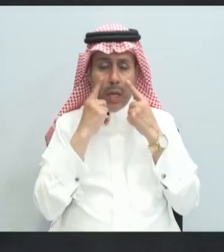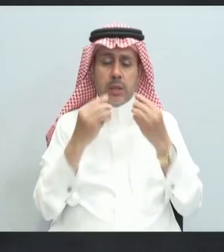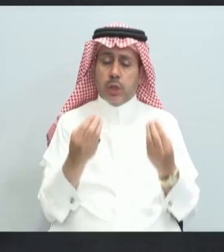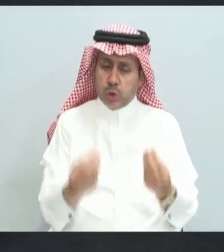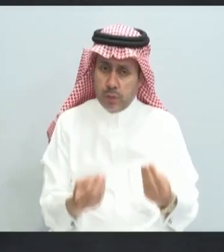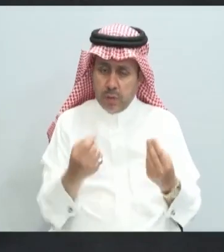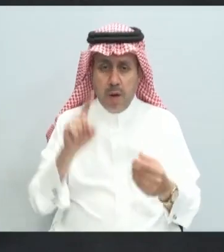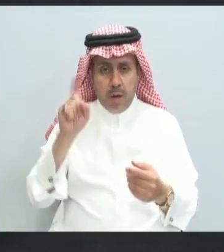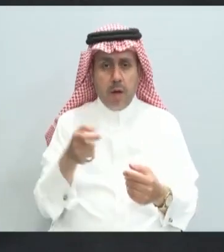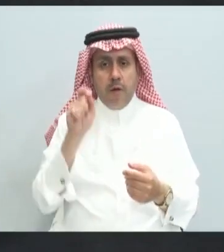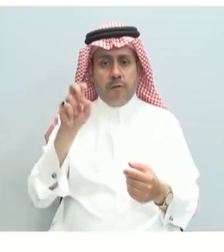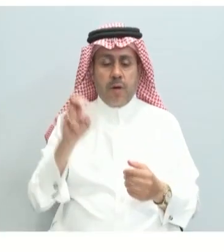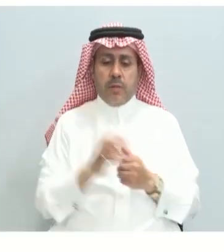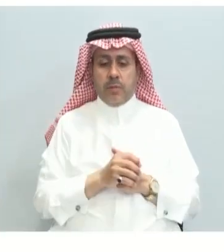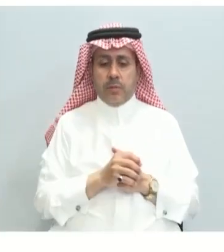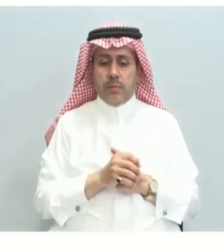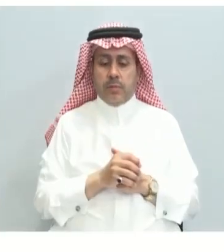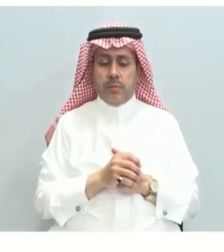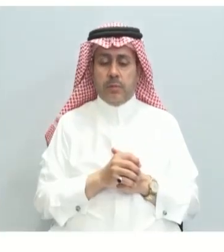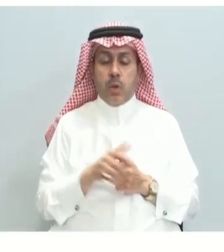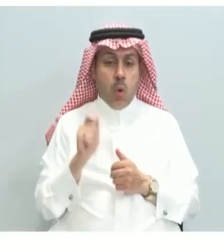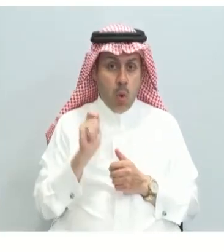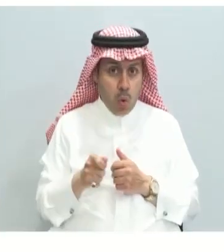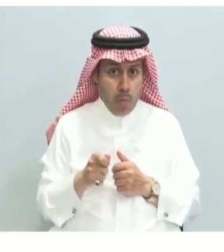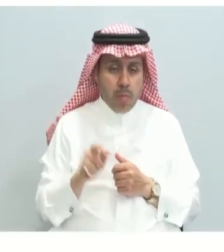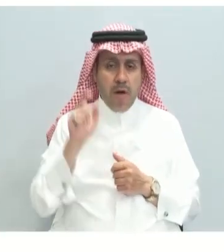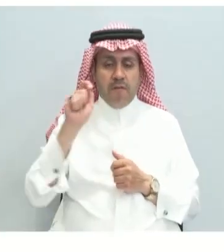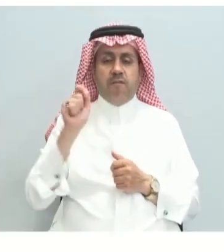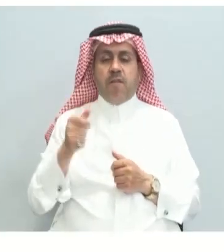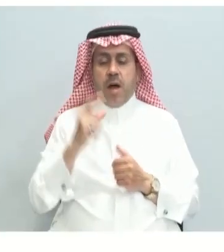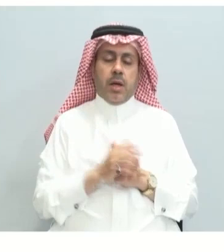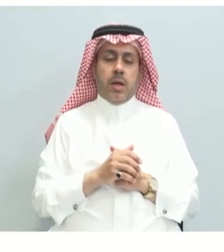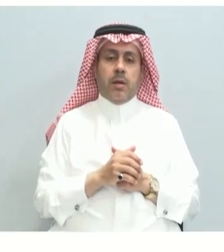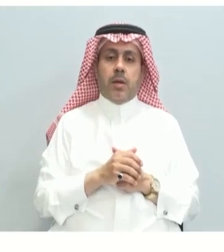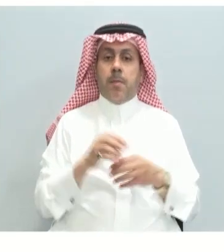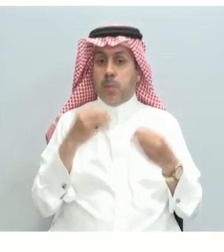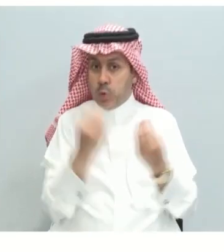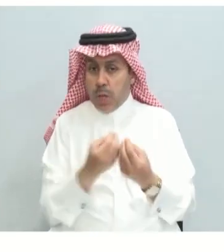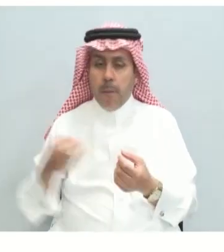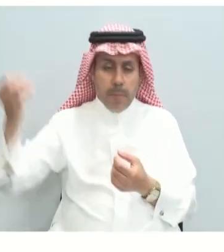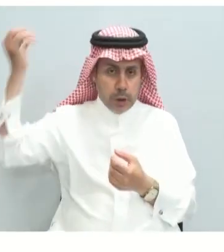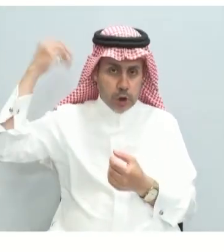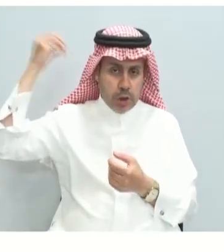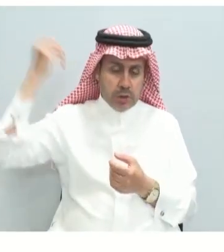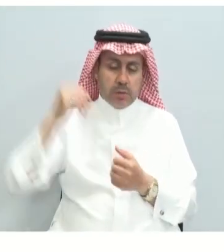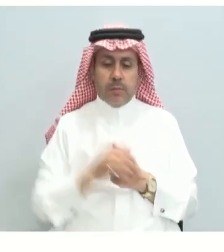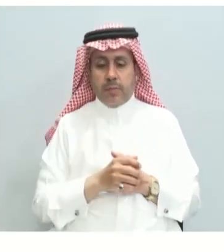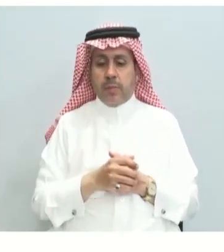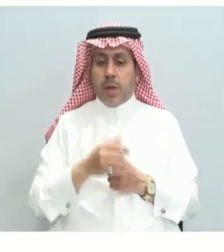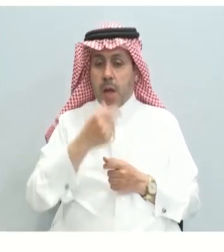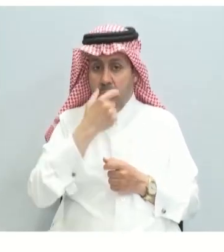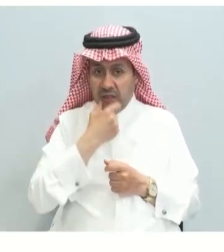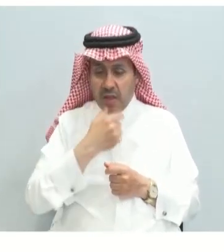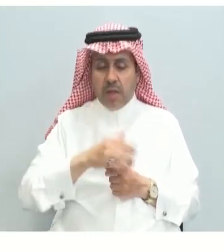الرفق الطيب النافع. إذن حكم الفعل مستحب، يدل عليه حديث أنس أن النبي صلى الله عليه وسلم قال: